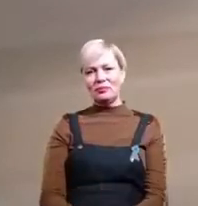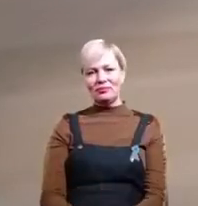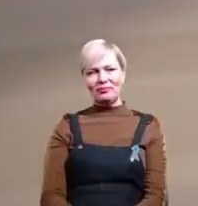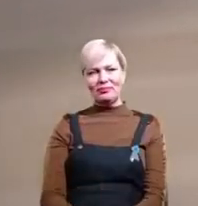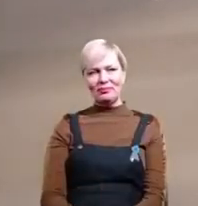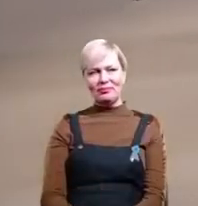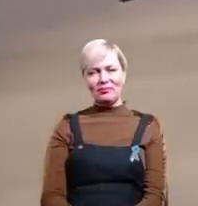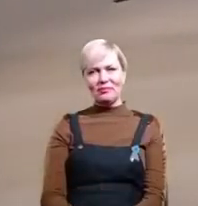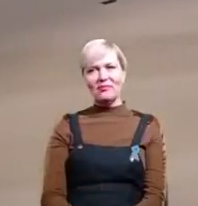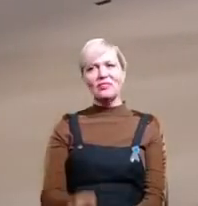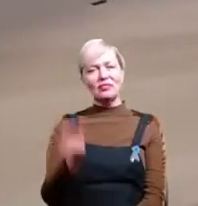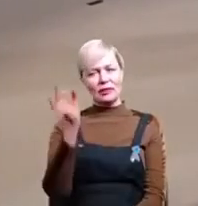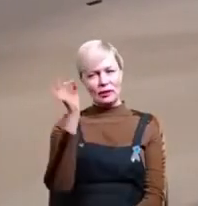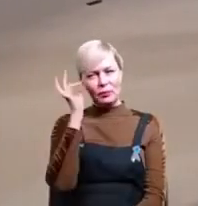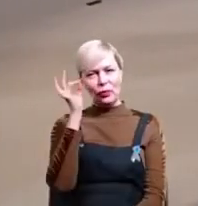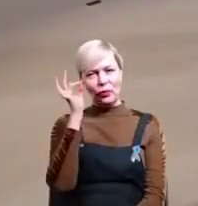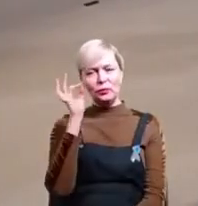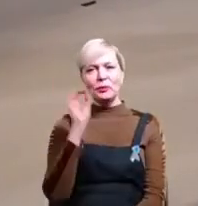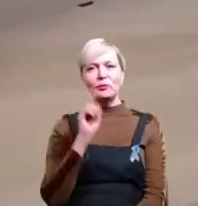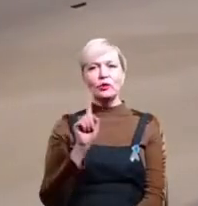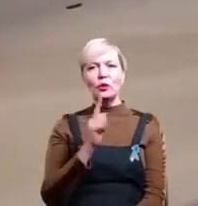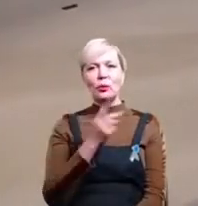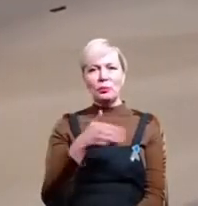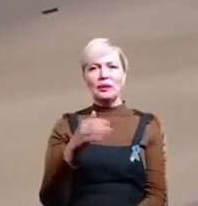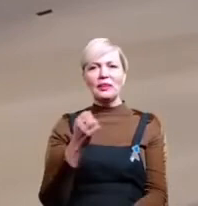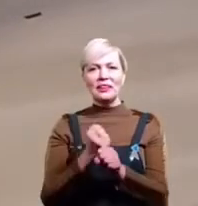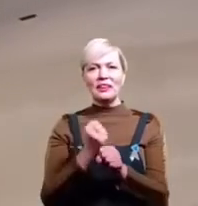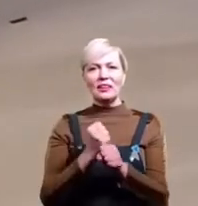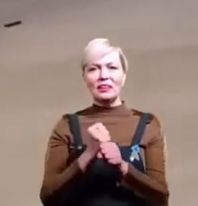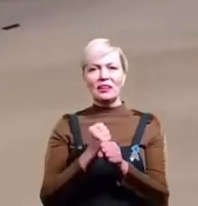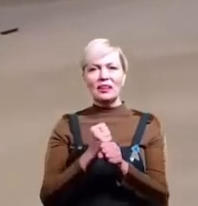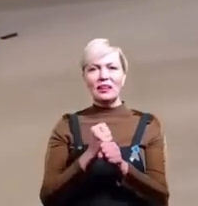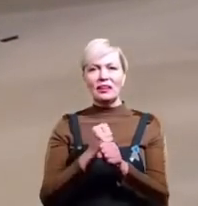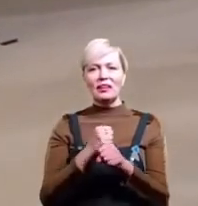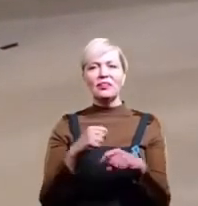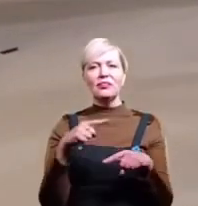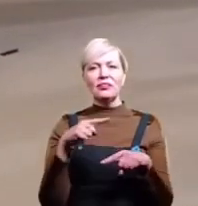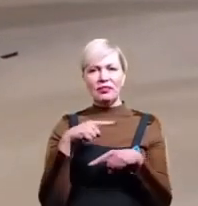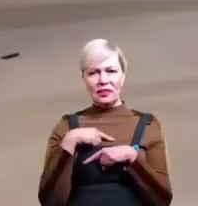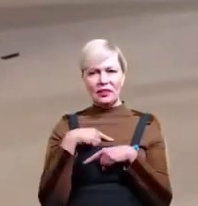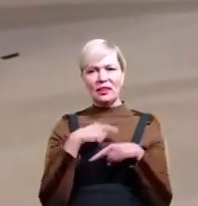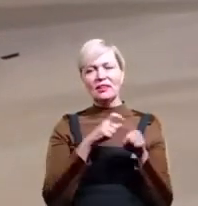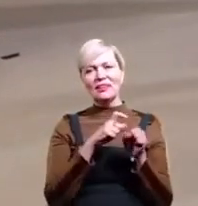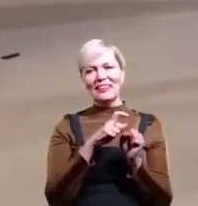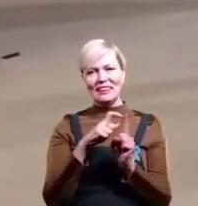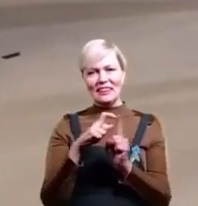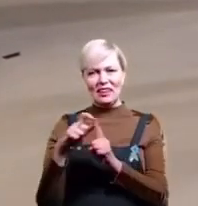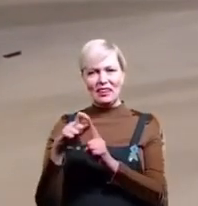Мы вспомним то, что мы делали, вот этот финальный, там, где со словами.